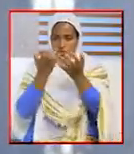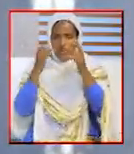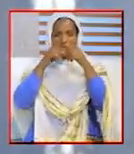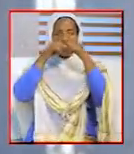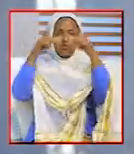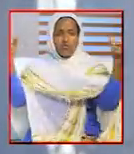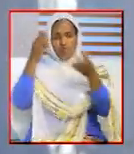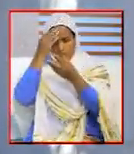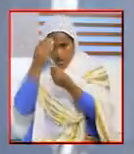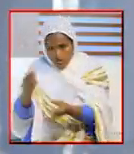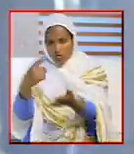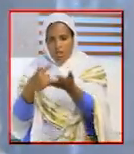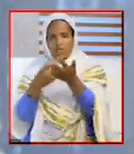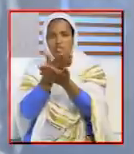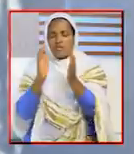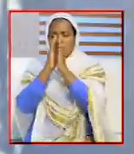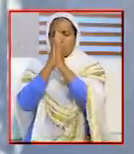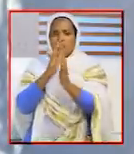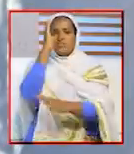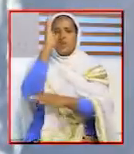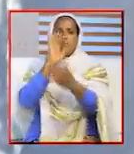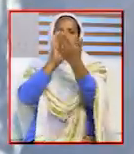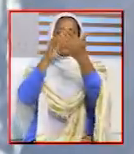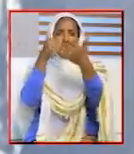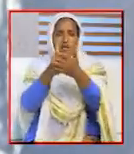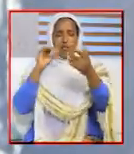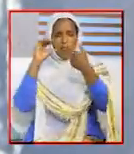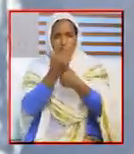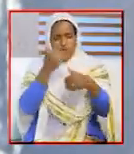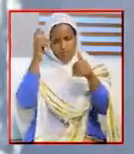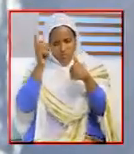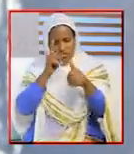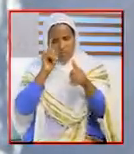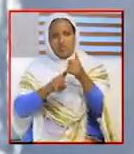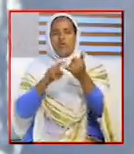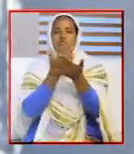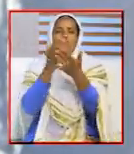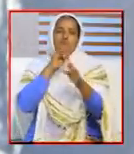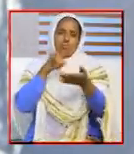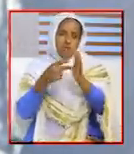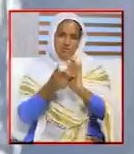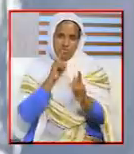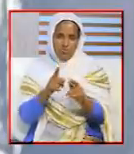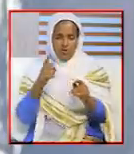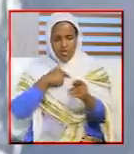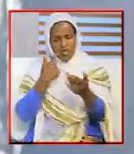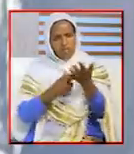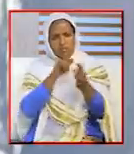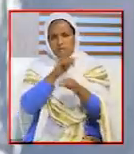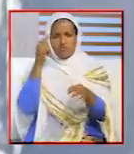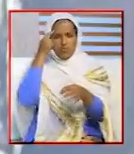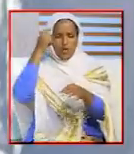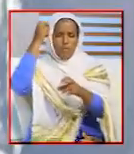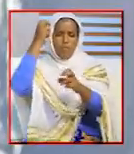እኮ ትልቁ የምናሳውቀው ያ ነገር በጸሎት እግዚአብሔር ፊት የቀረበ እንደሆነ የመጨረሻ ጉዳይ ነው ማለት ነው። እኔ እንደዛ ነው